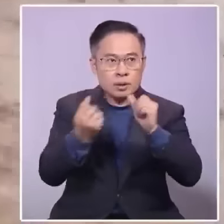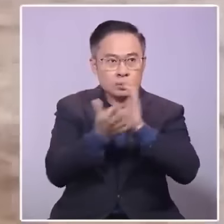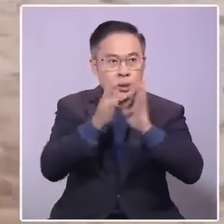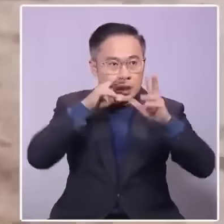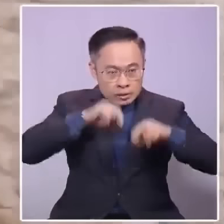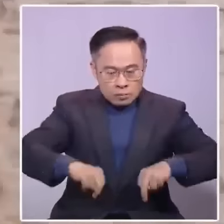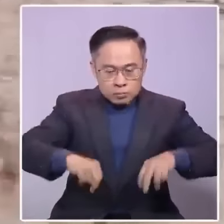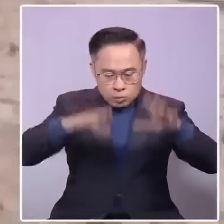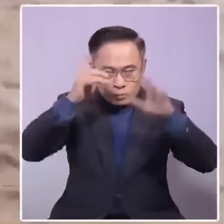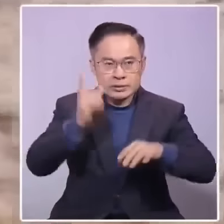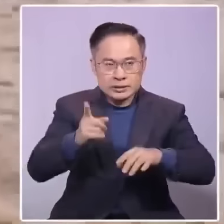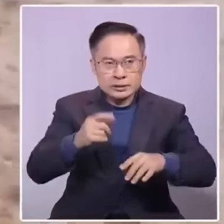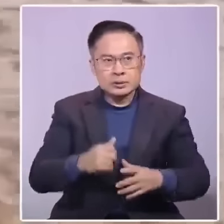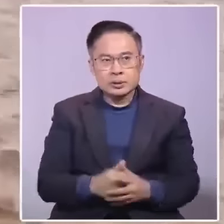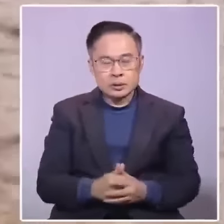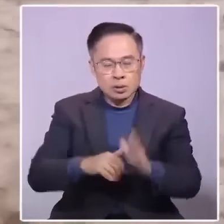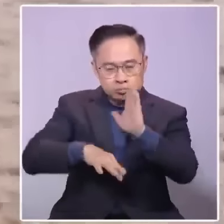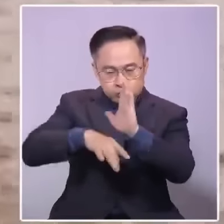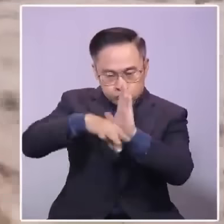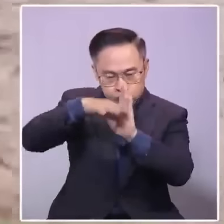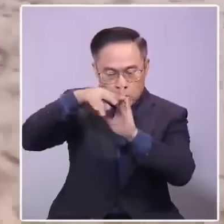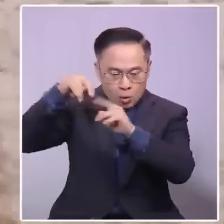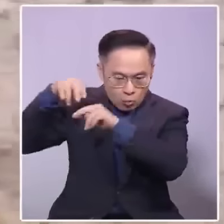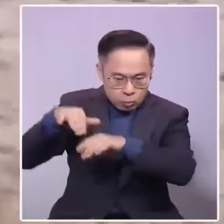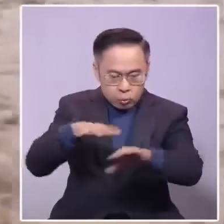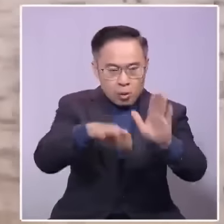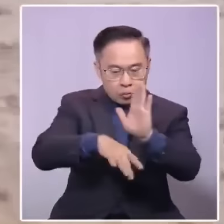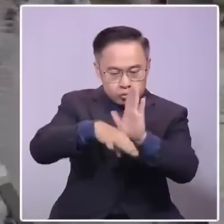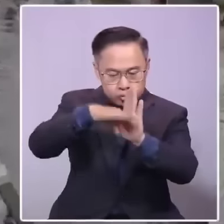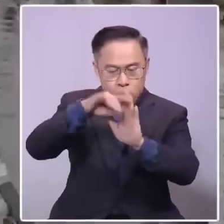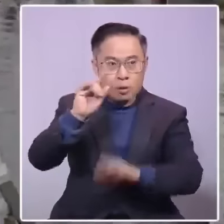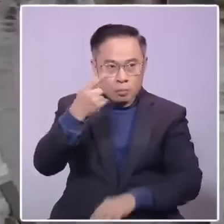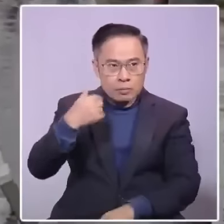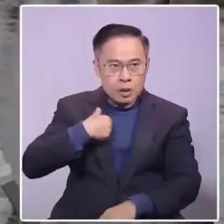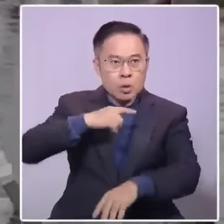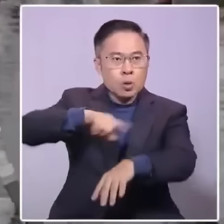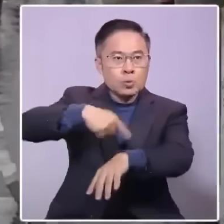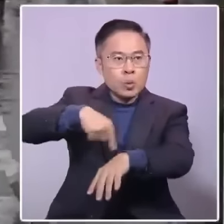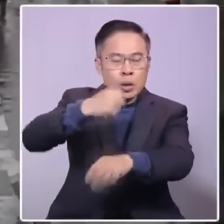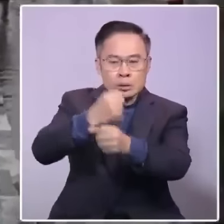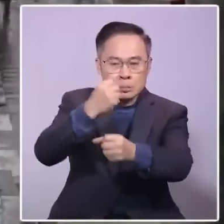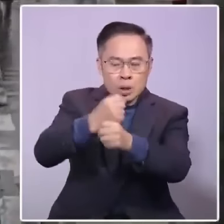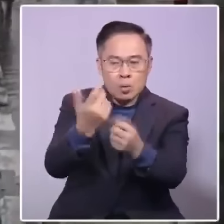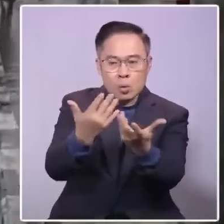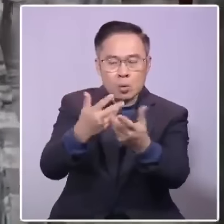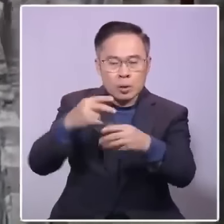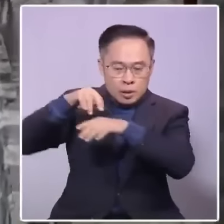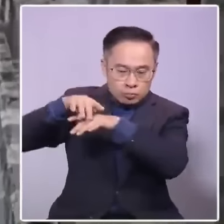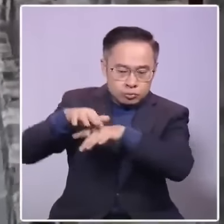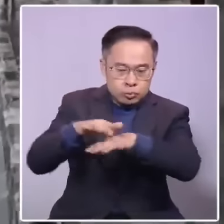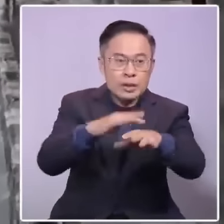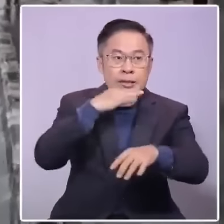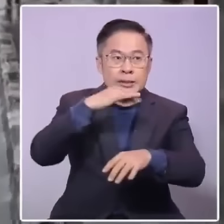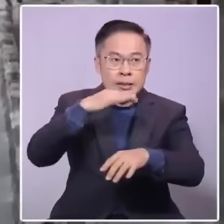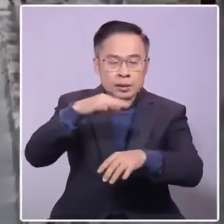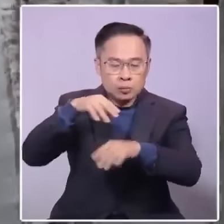ให้มีปริมาณน้ำที่ไหลลงมาเยอะมากกว่านี้นะคะก็ต้องใช้เวลากว่าจะระบายออกสู่ทะเลได้ เนี่ยคุณ